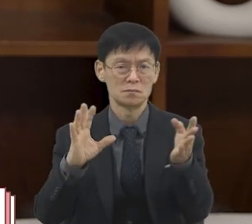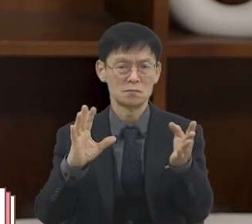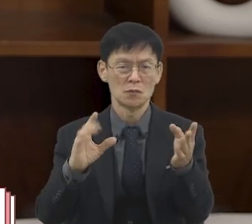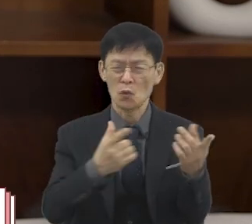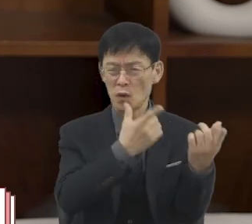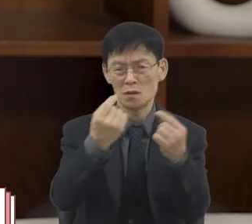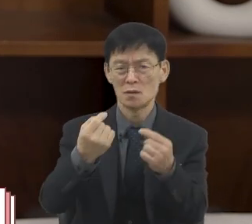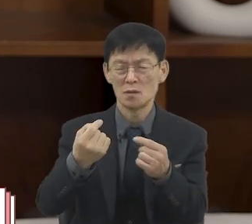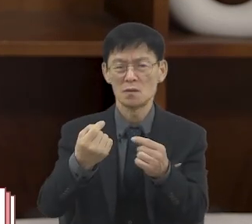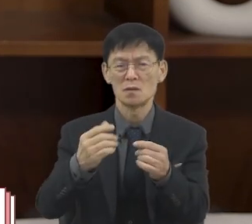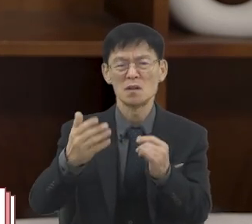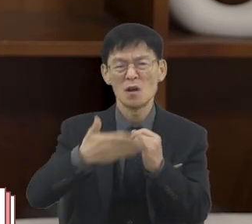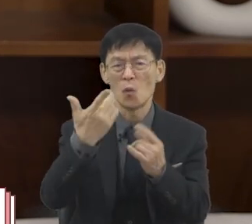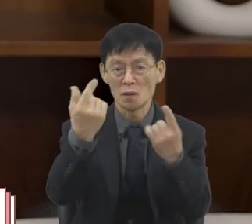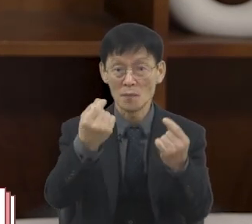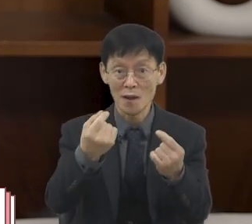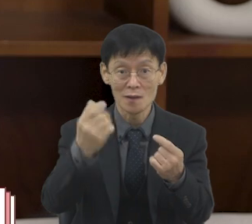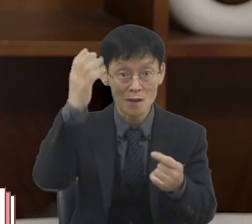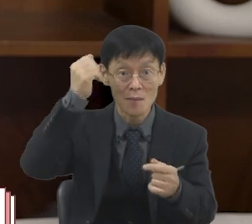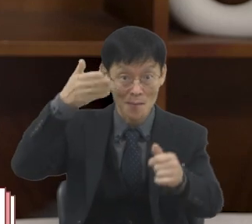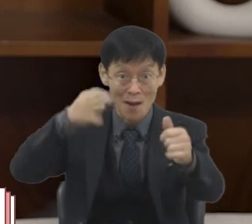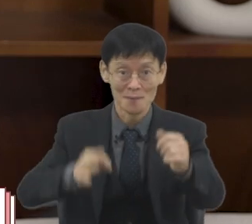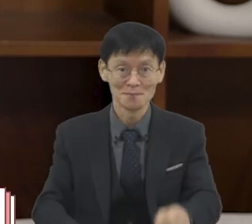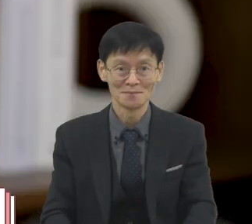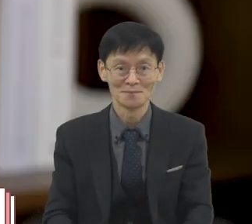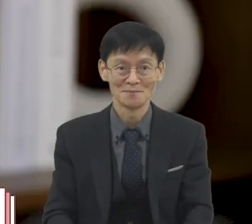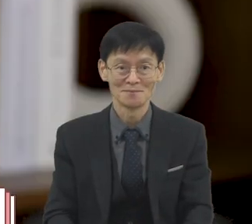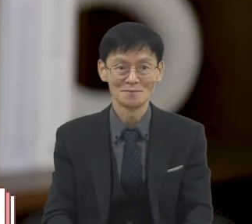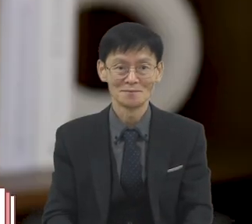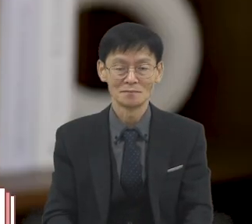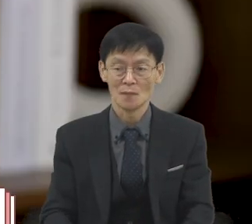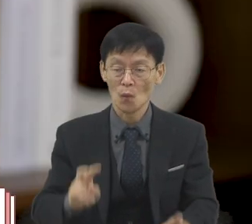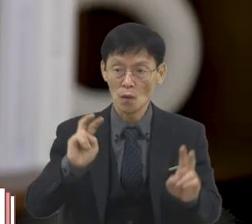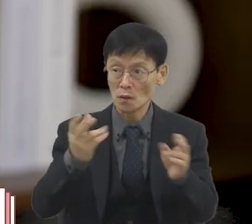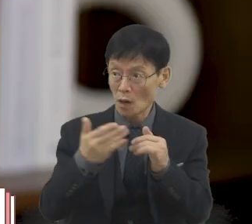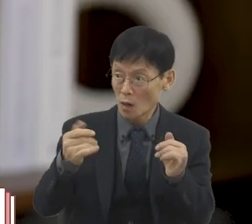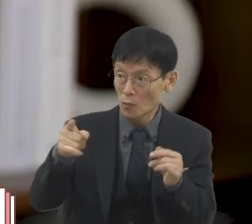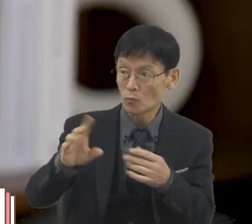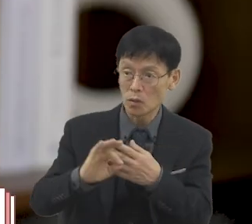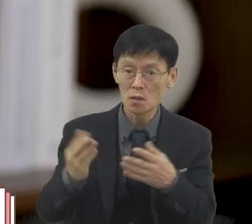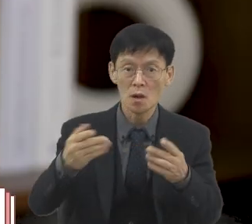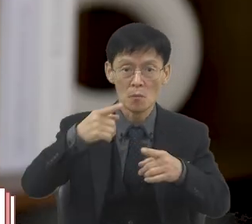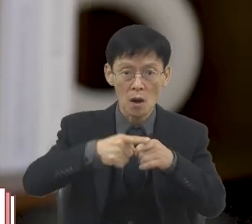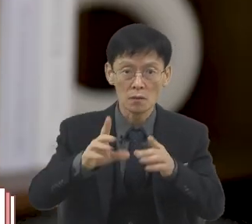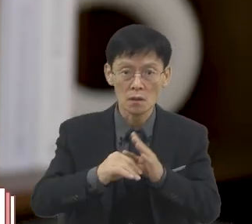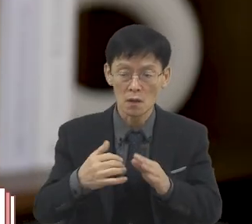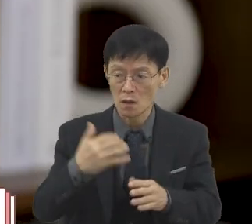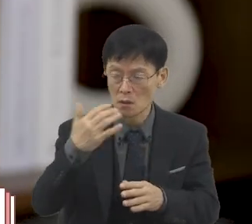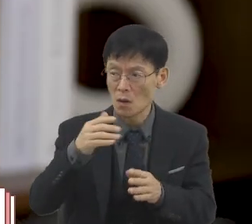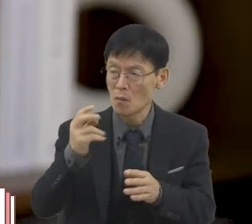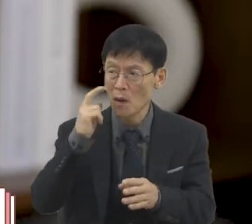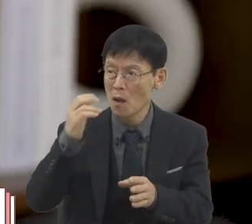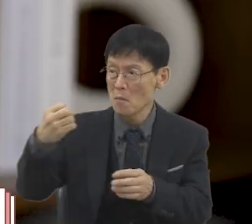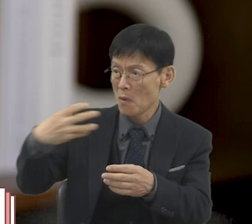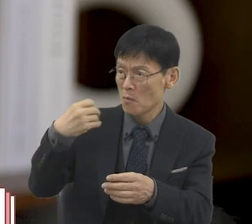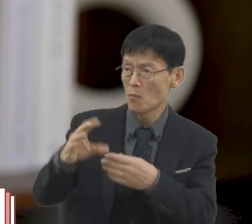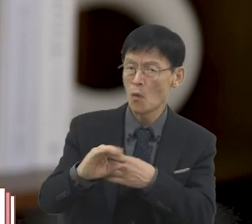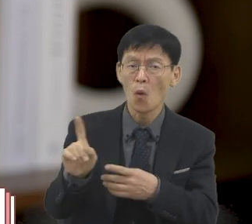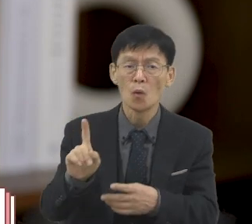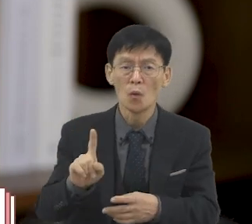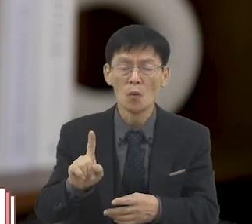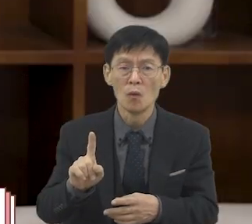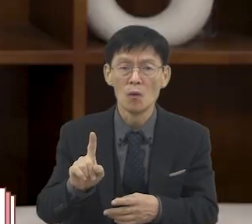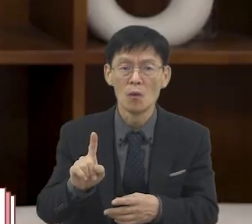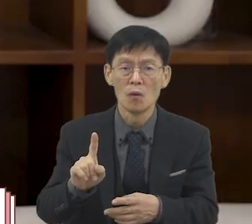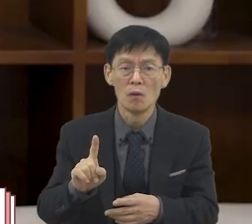상관없이 똑같이 적용될 수 있다는 거 꼭 기억하세요. 직장 동료가 근무 시간에 나에게 성적인 농담을 한다면